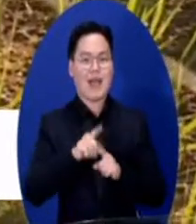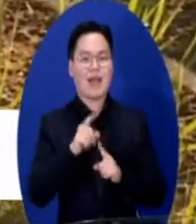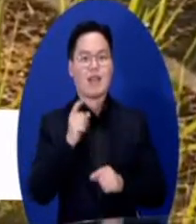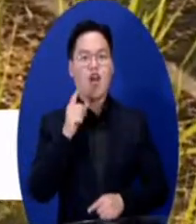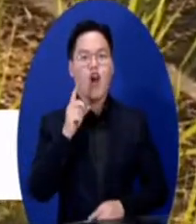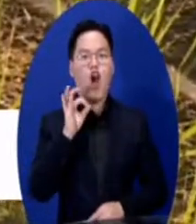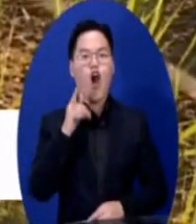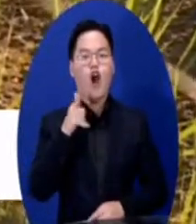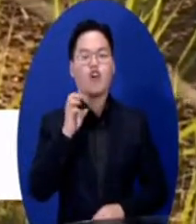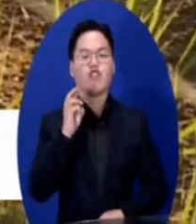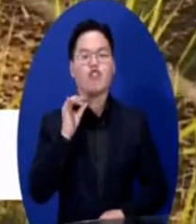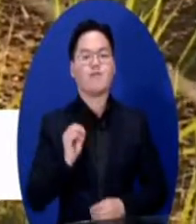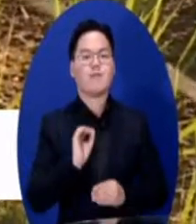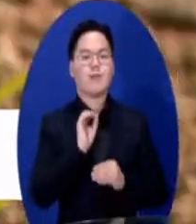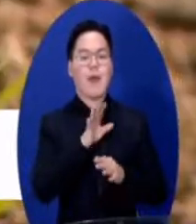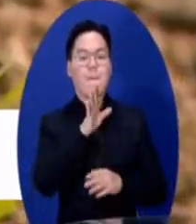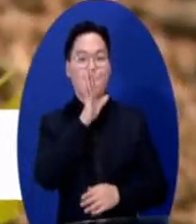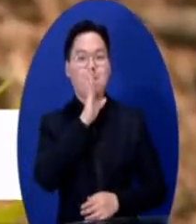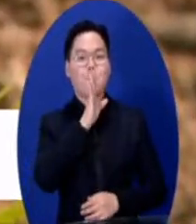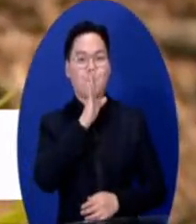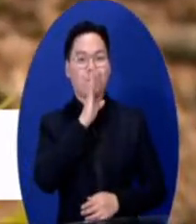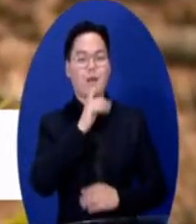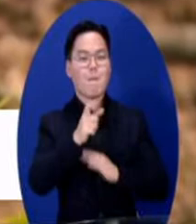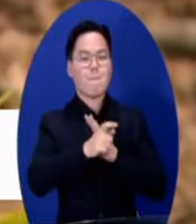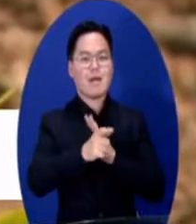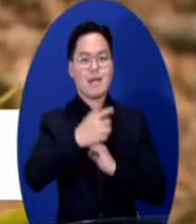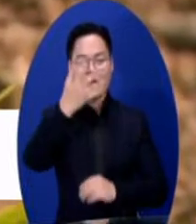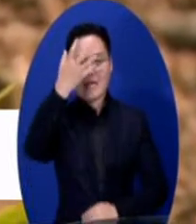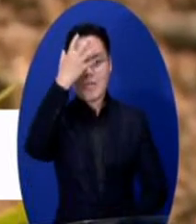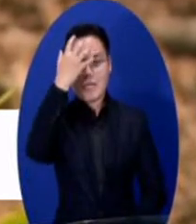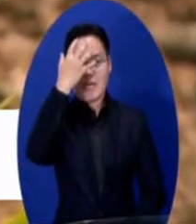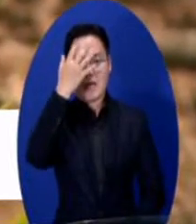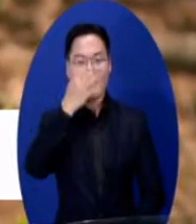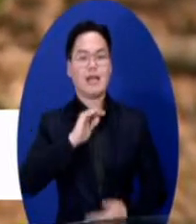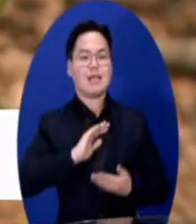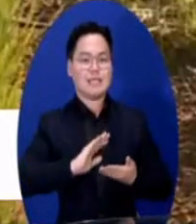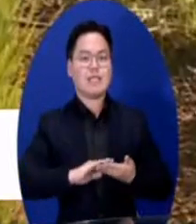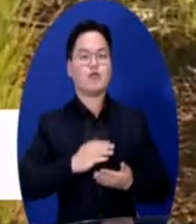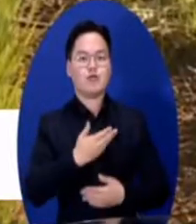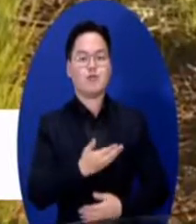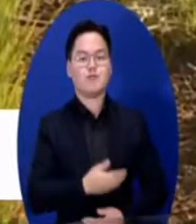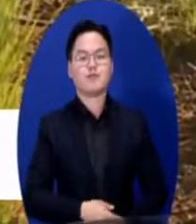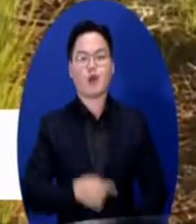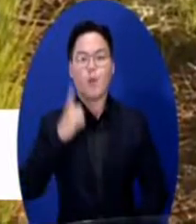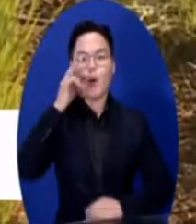сэргээлт хийхэд үр дүнтэй байдгийг илэрхийллээ гэж мэрэгжилтнүү засгийн газрын тэргүүн танилцууллаа.